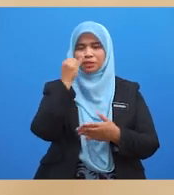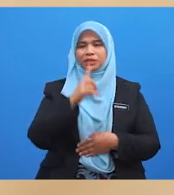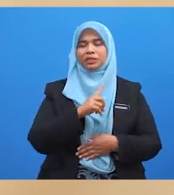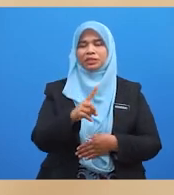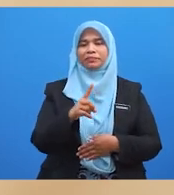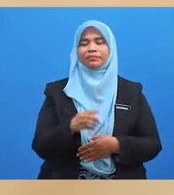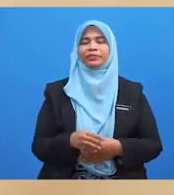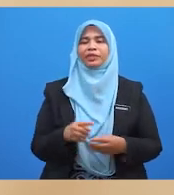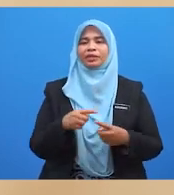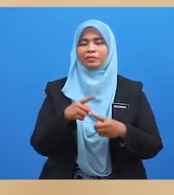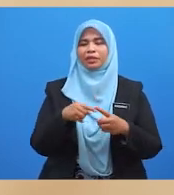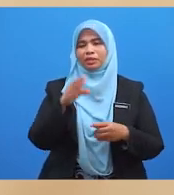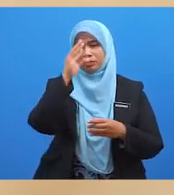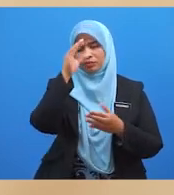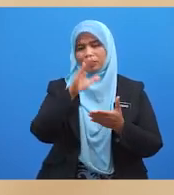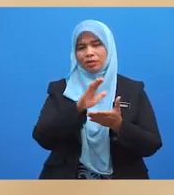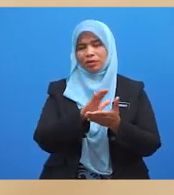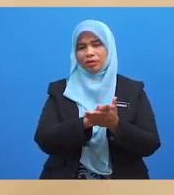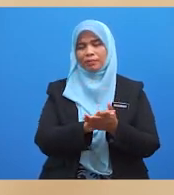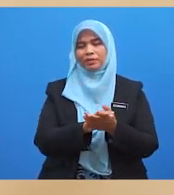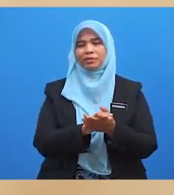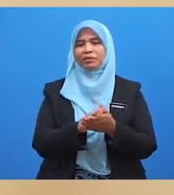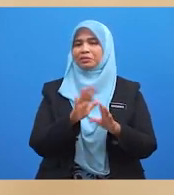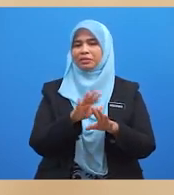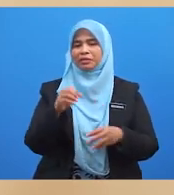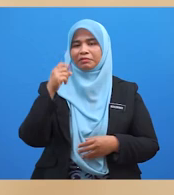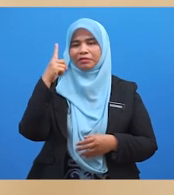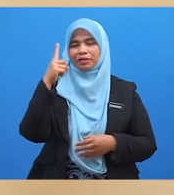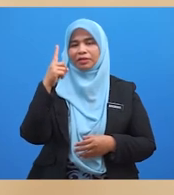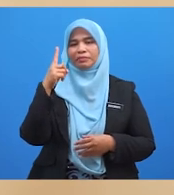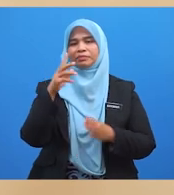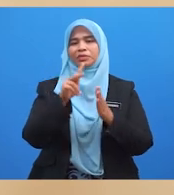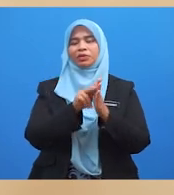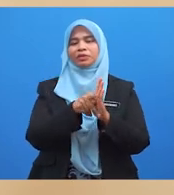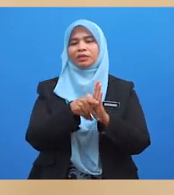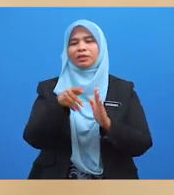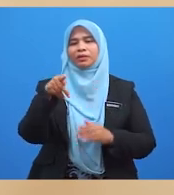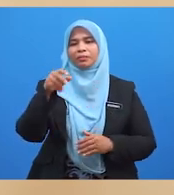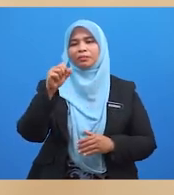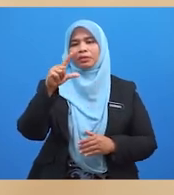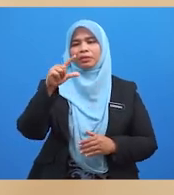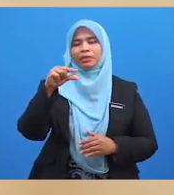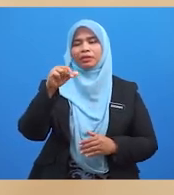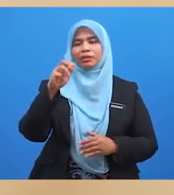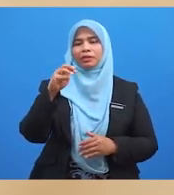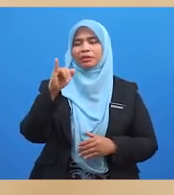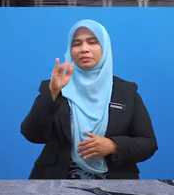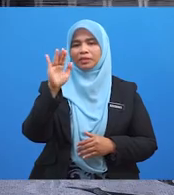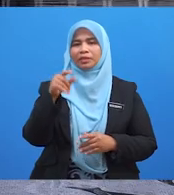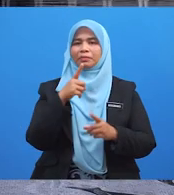Apabila suami yang berpoligami tidak memahami konsep poligami yang sebenar dalam